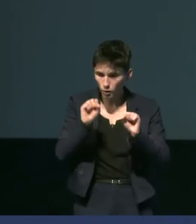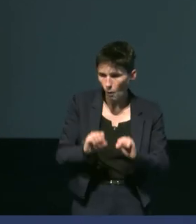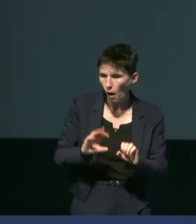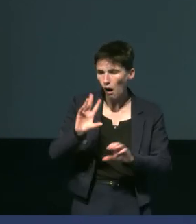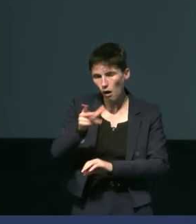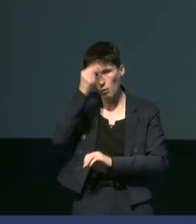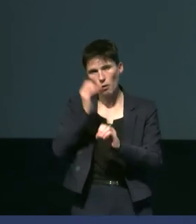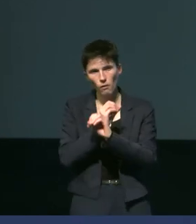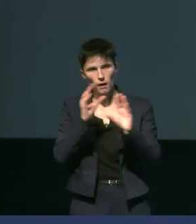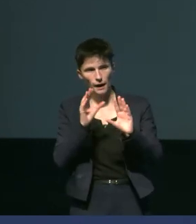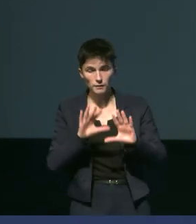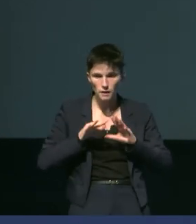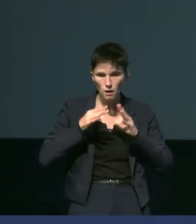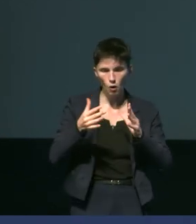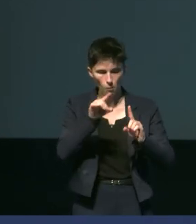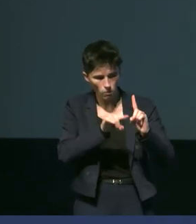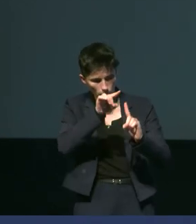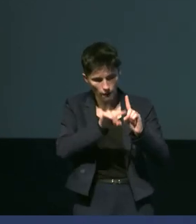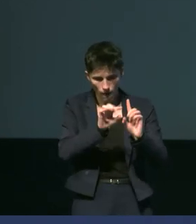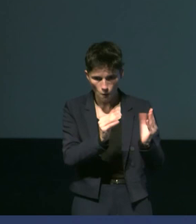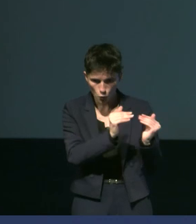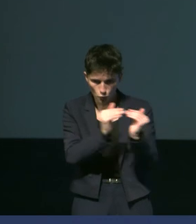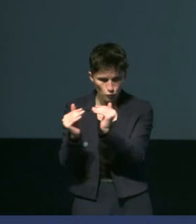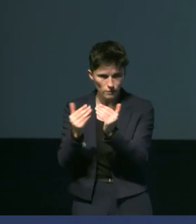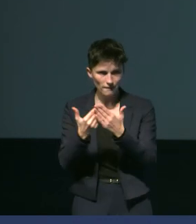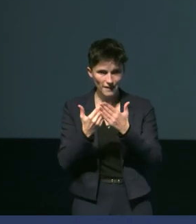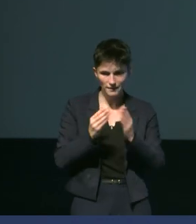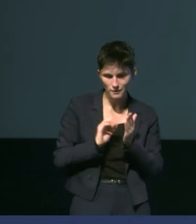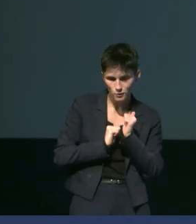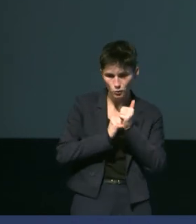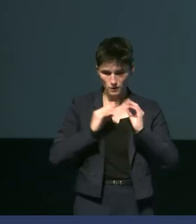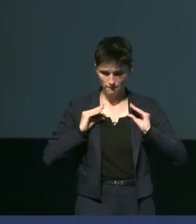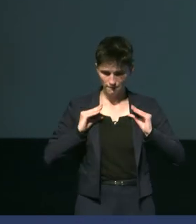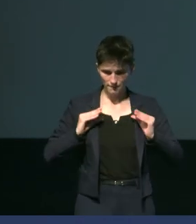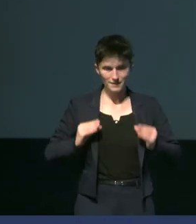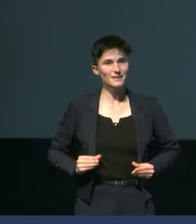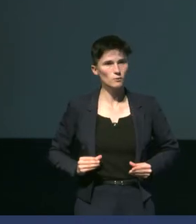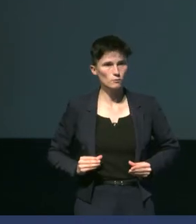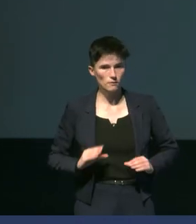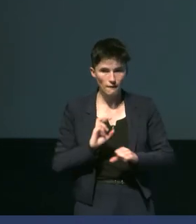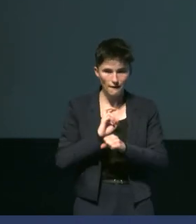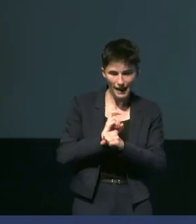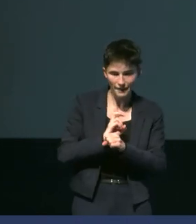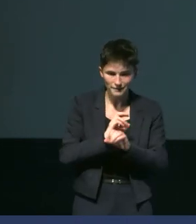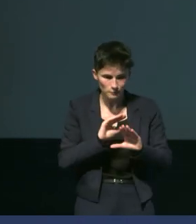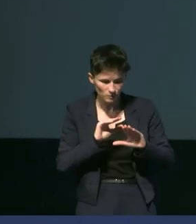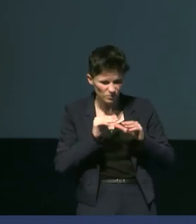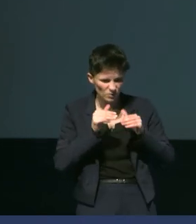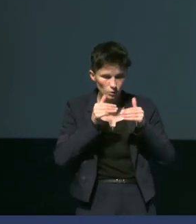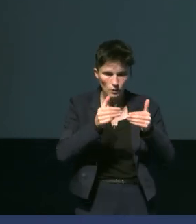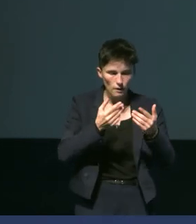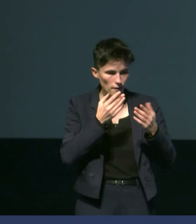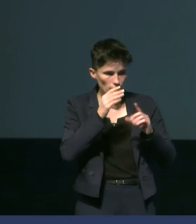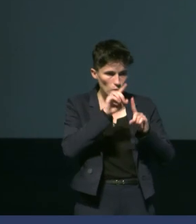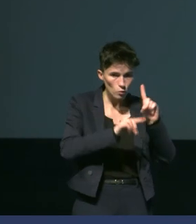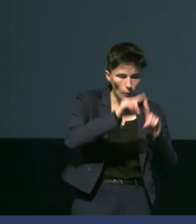maintenir leur température en fonction du tissu, à maintenir leur tissu en fonction de ce dernier à différentes températures,